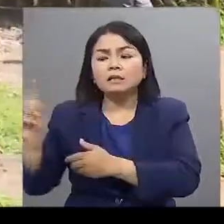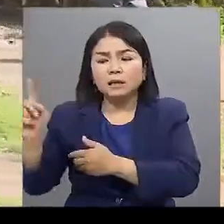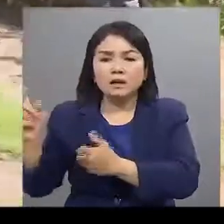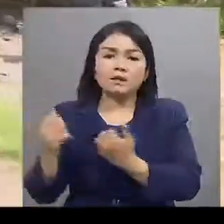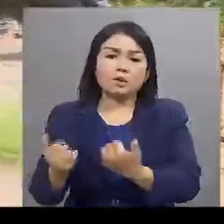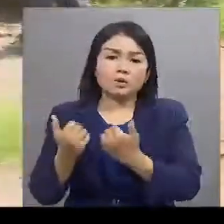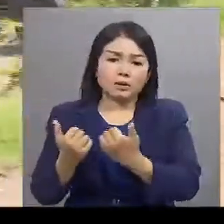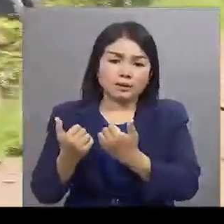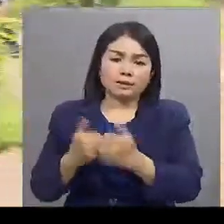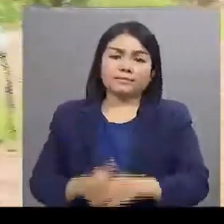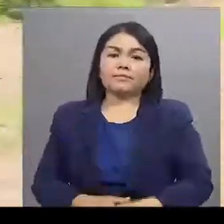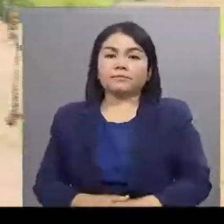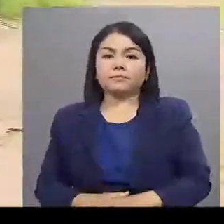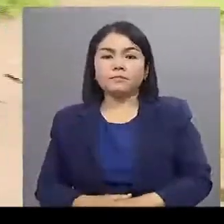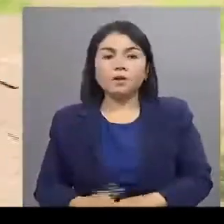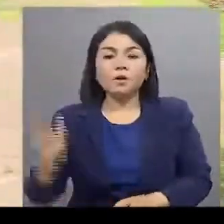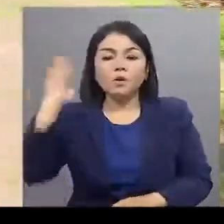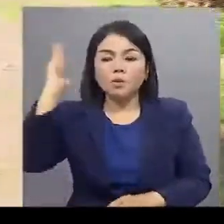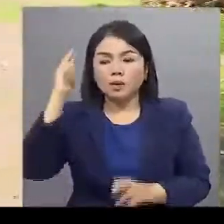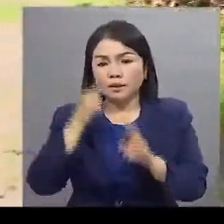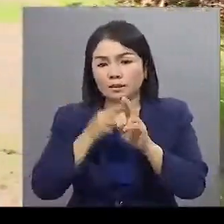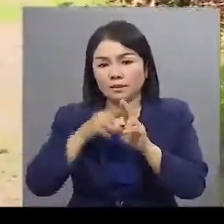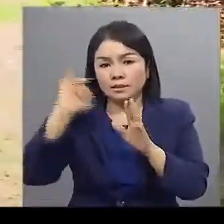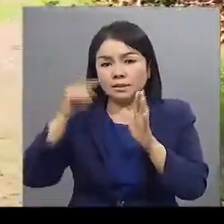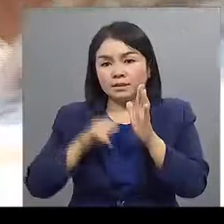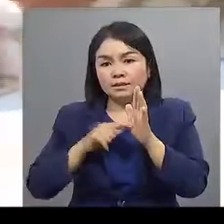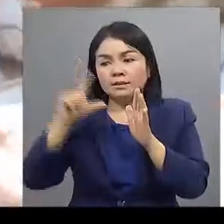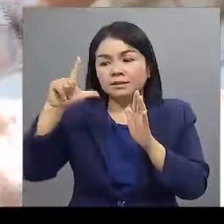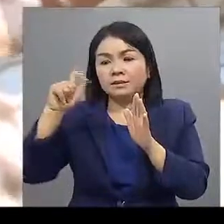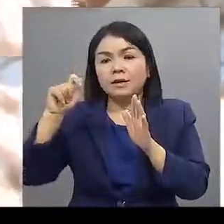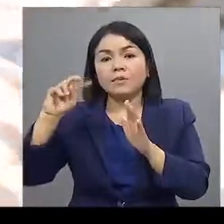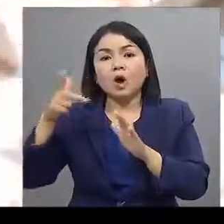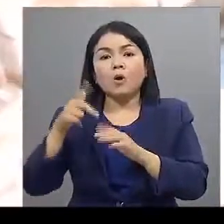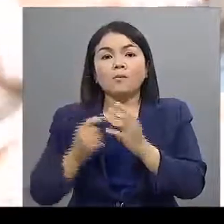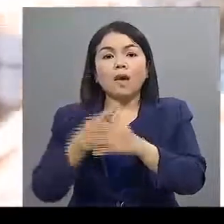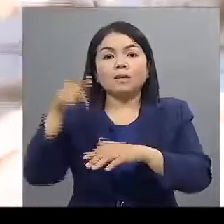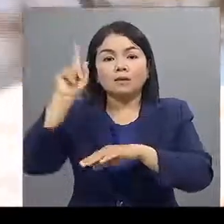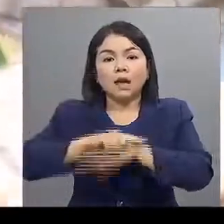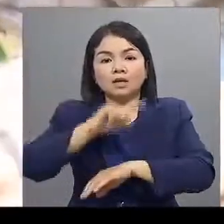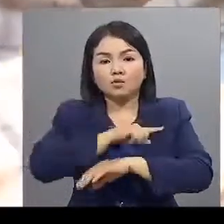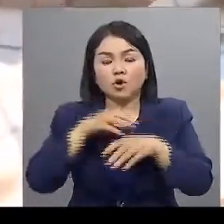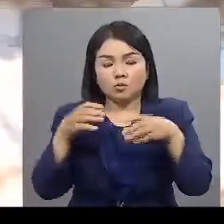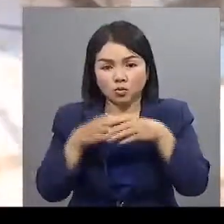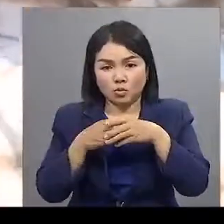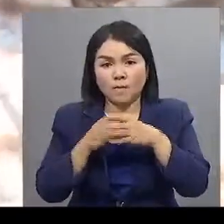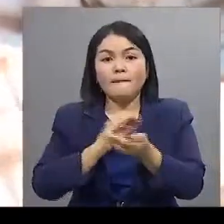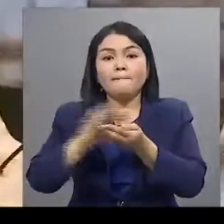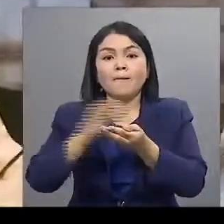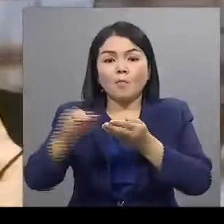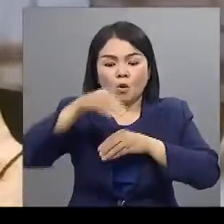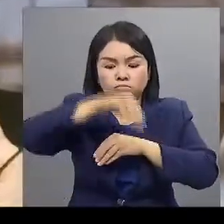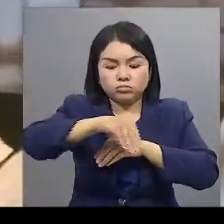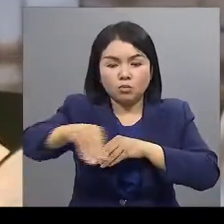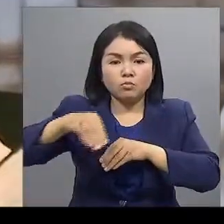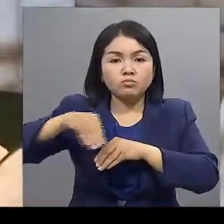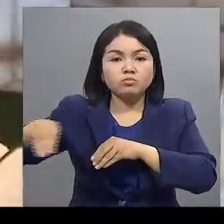้ในจำลองกิติศรีประธานกลุ่มผู้ปลูกมะม่วงตำบลสีเตี้ยอำเภอบ้านฮ่งจังหวัดลำพูนเปิดเผยว่าปีนี้แม้ผล